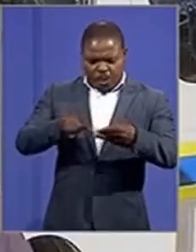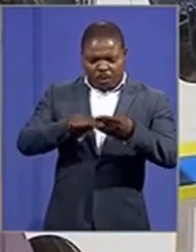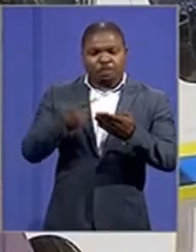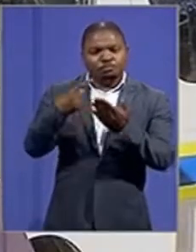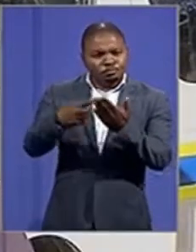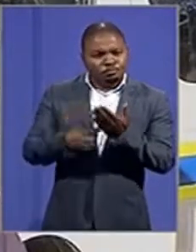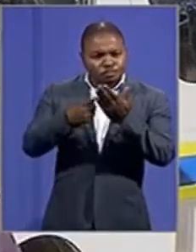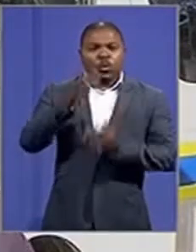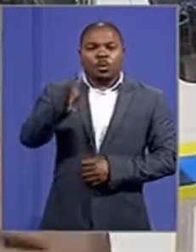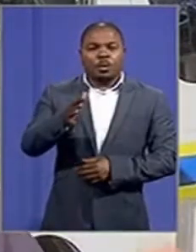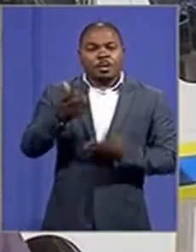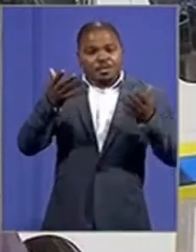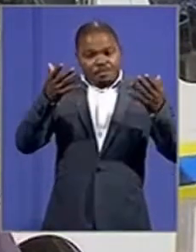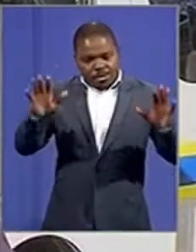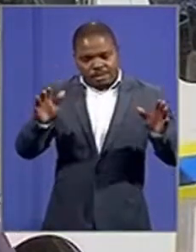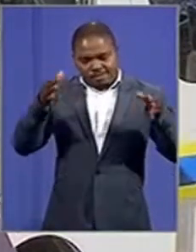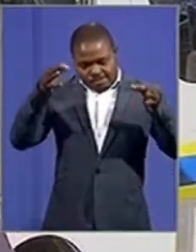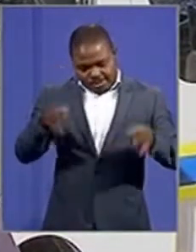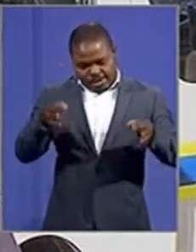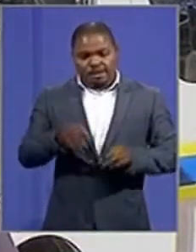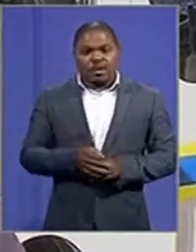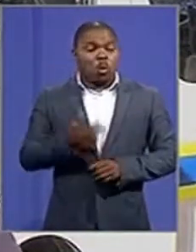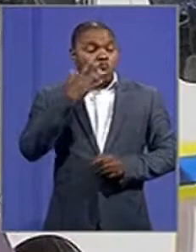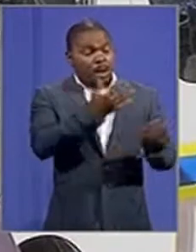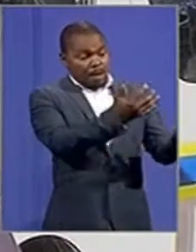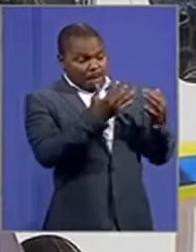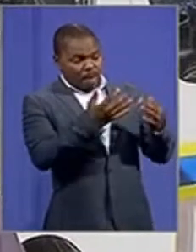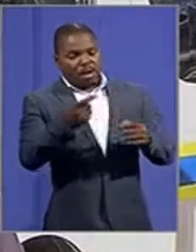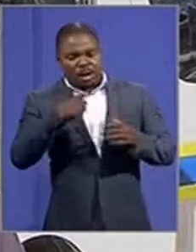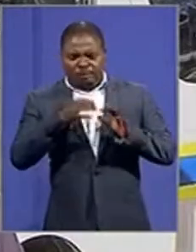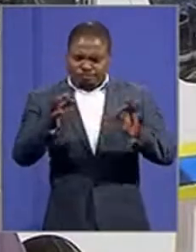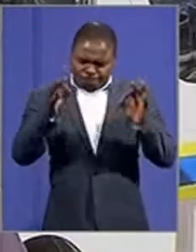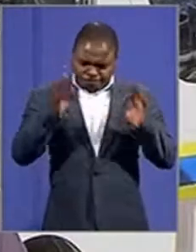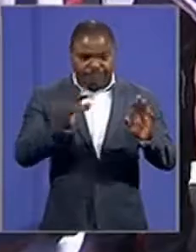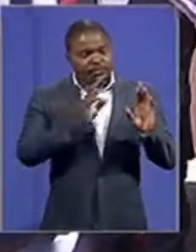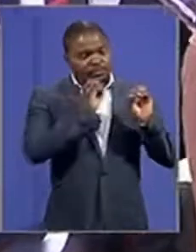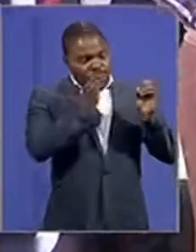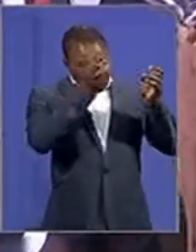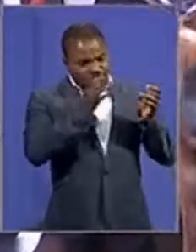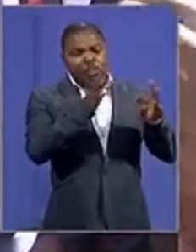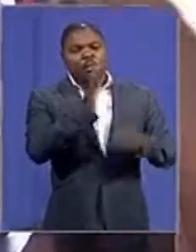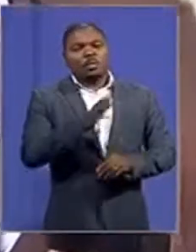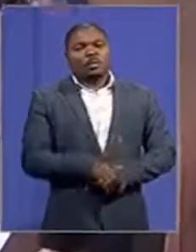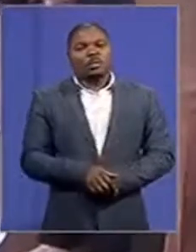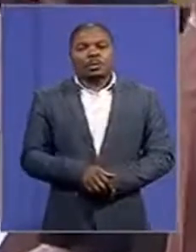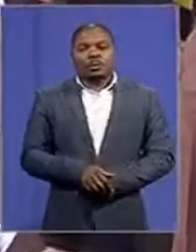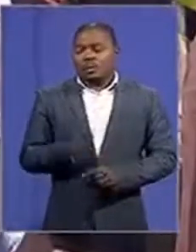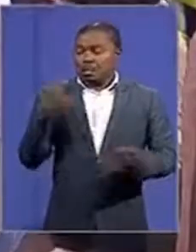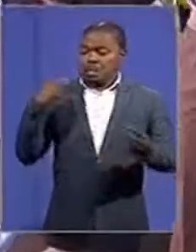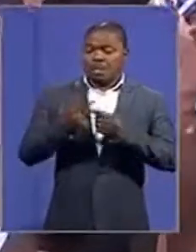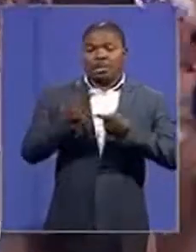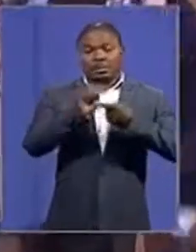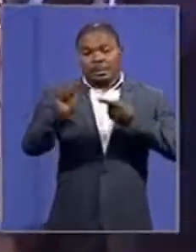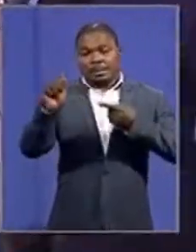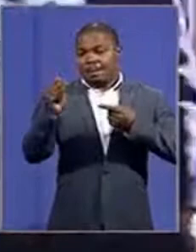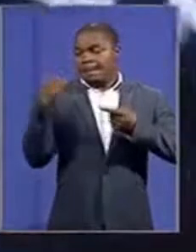the solution so that when they come back, we must give them the concrete feedback. Go ya ka dipalopalo tsa sešweng tsa kotara tsa bosenyi